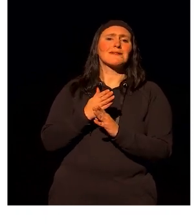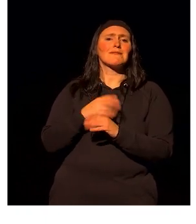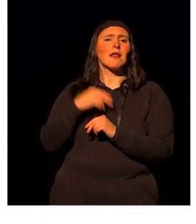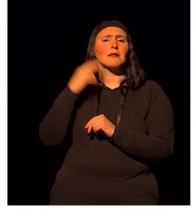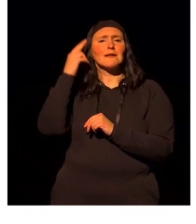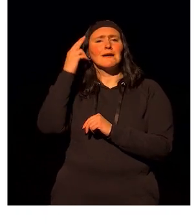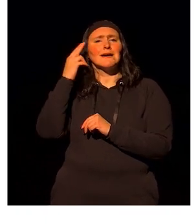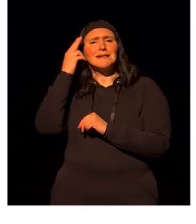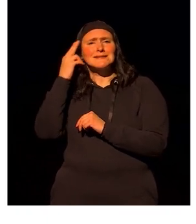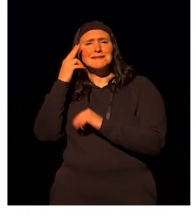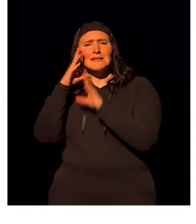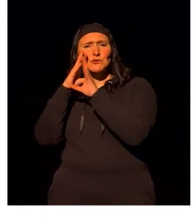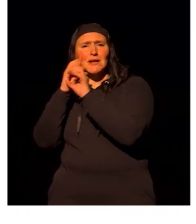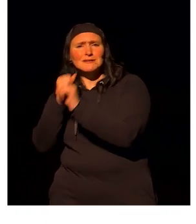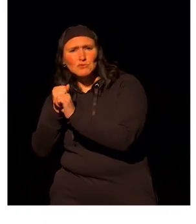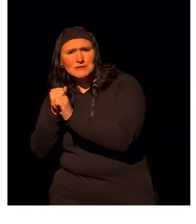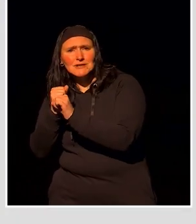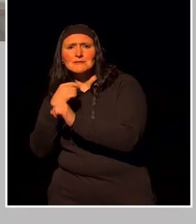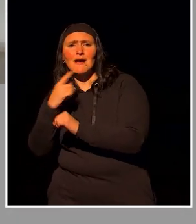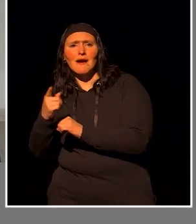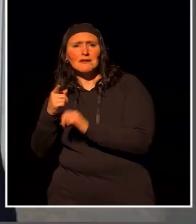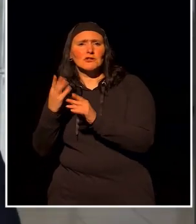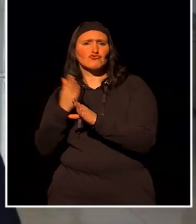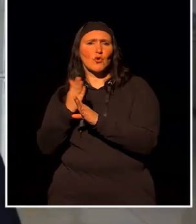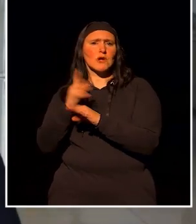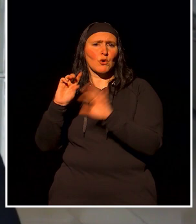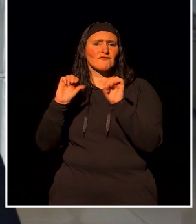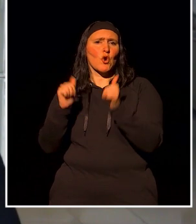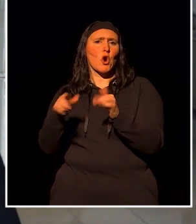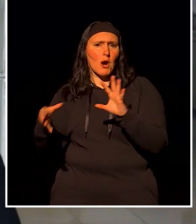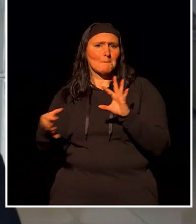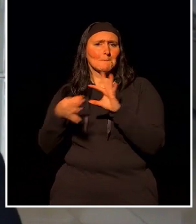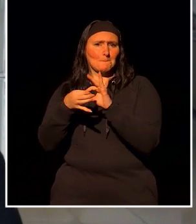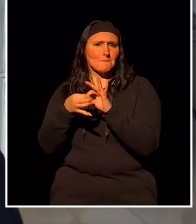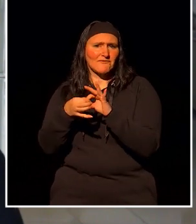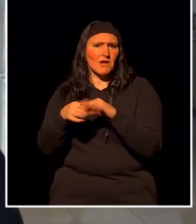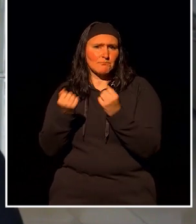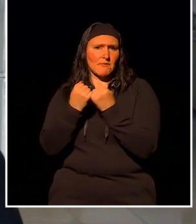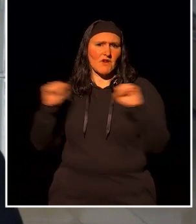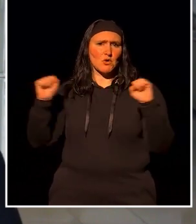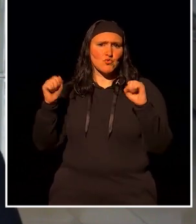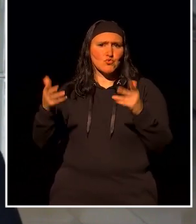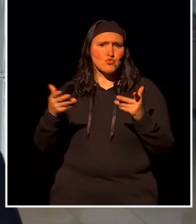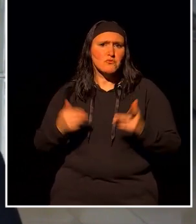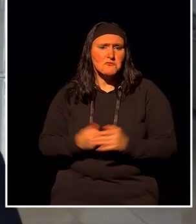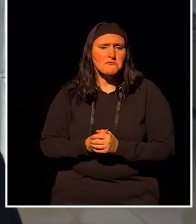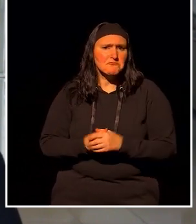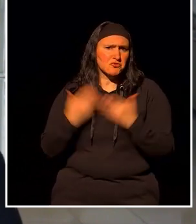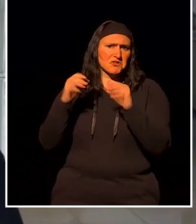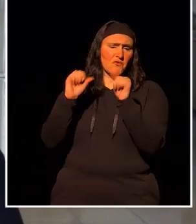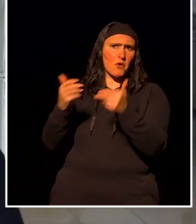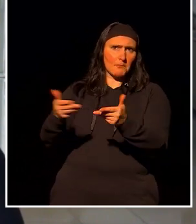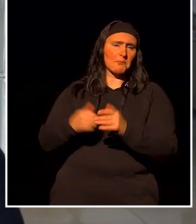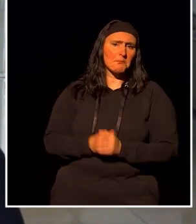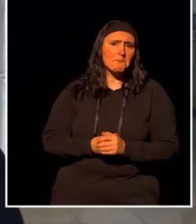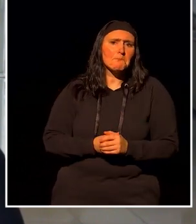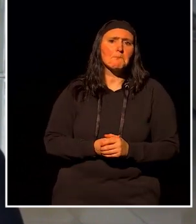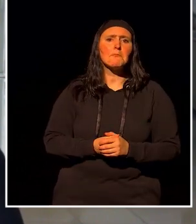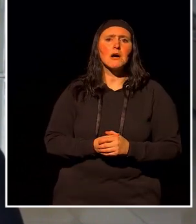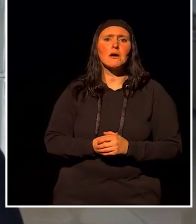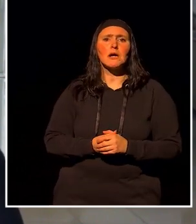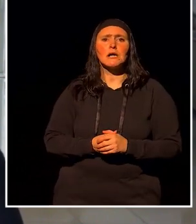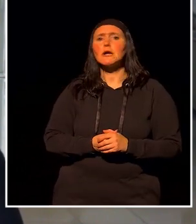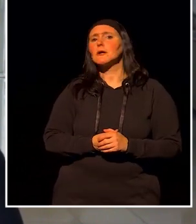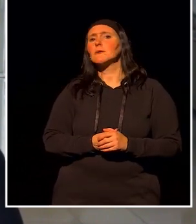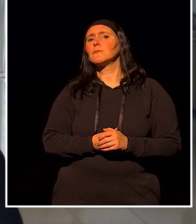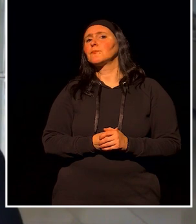einer nationalistischen Befreiungsbewegung, das auf jeden Fall. Und auch